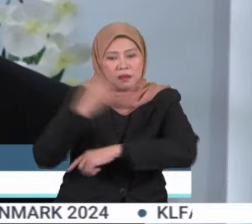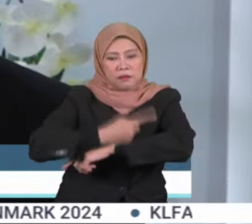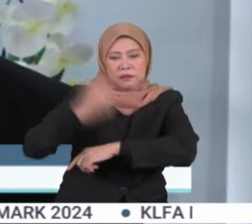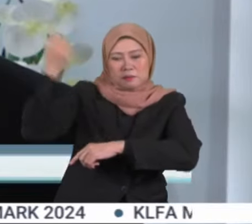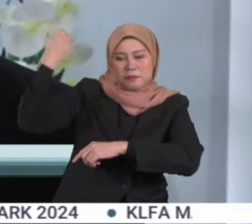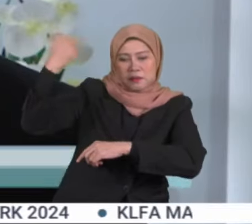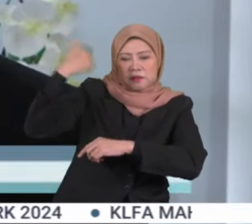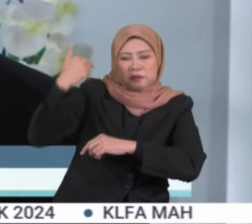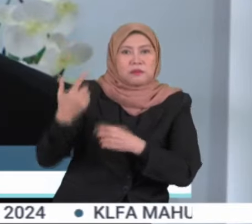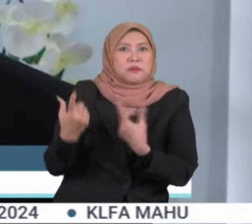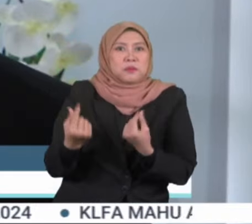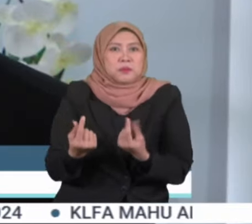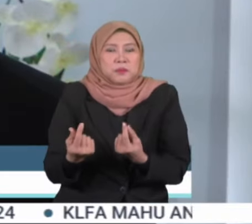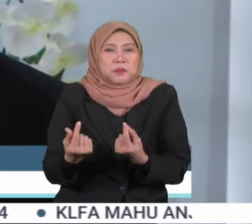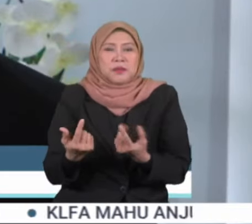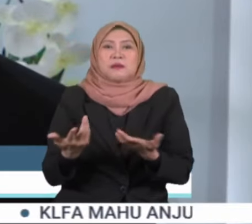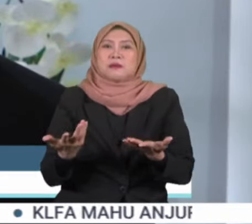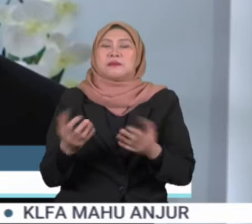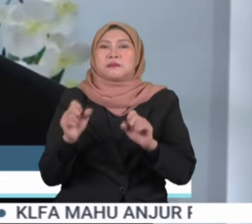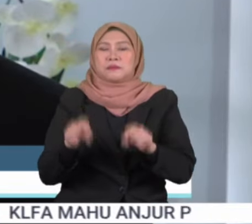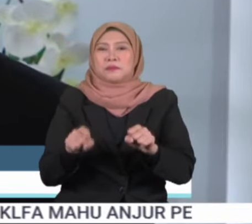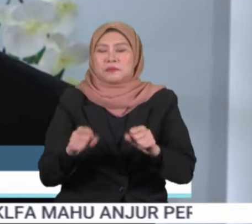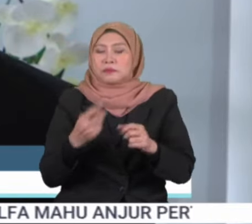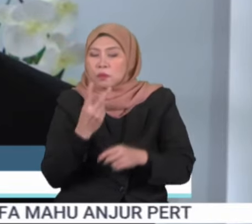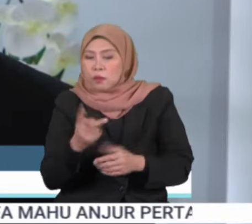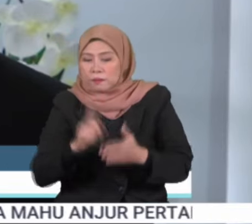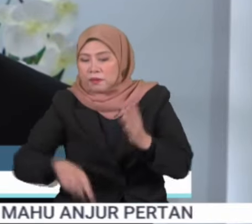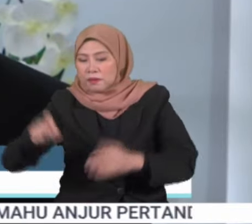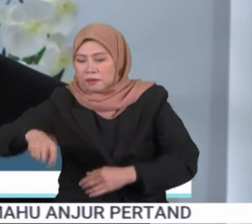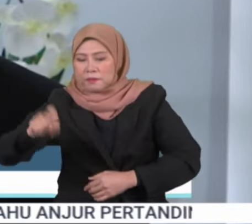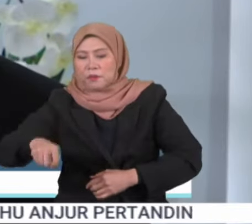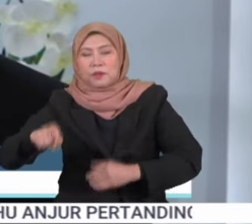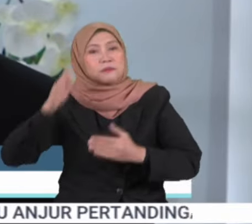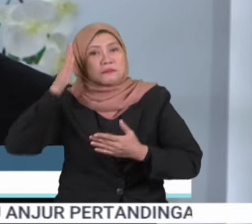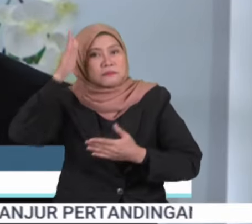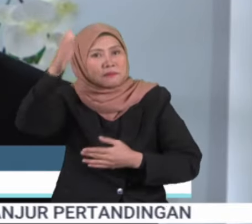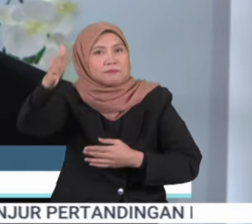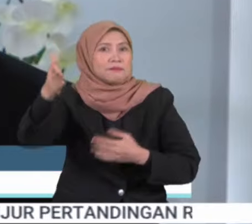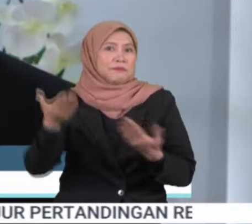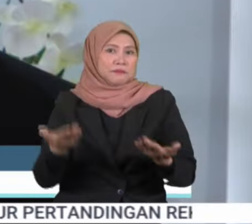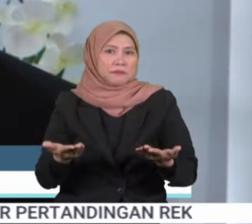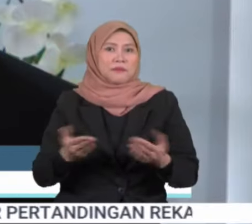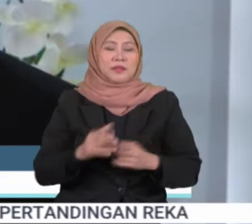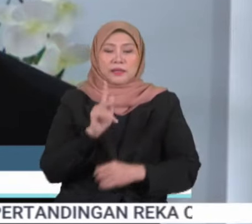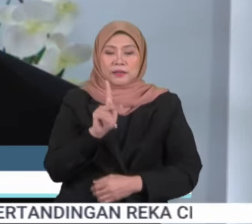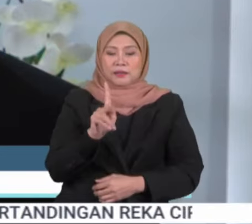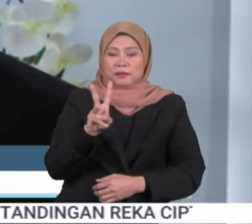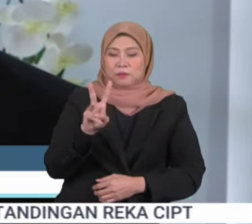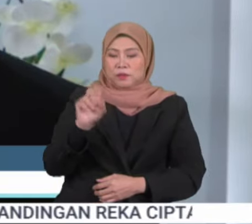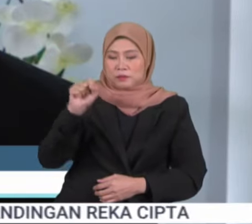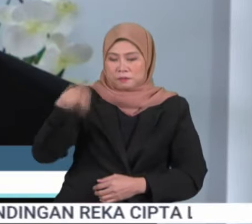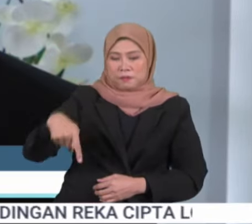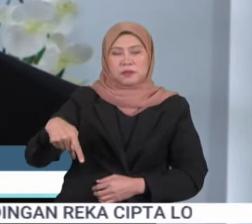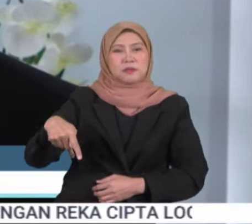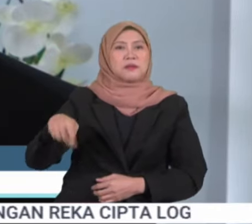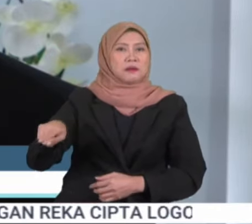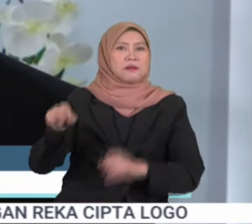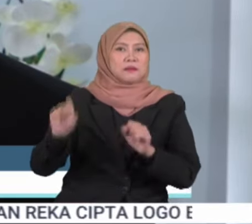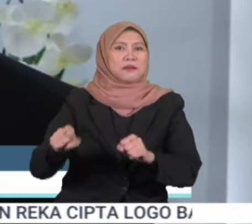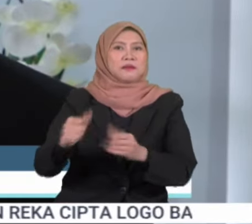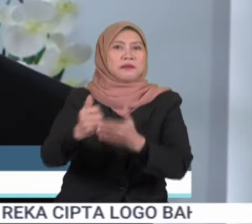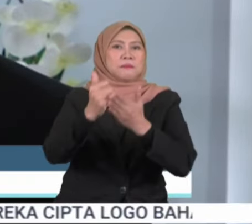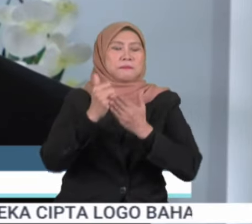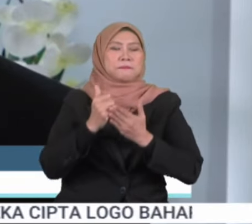dengan orang kata itu melihat keperluan semasa dengan keperluan masa akan datang, saya kira KWSP itu mengambil jalan tengah lah dalam